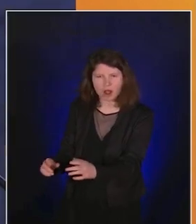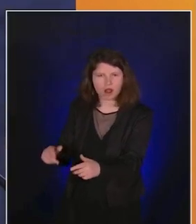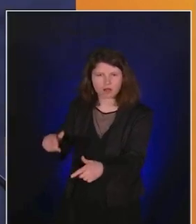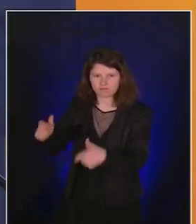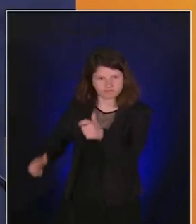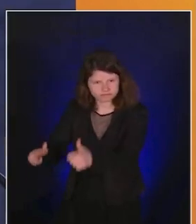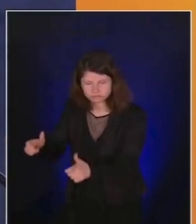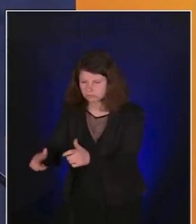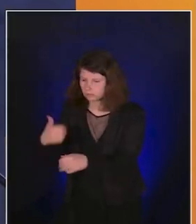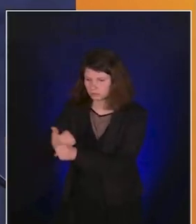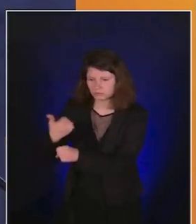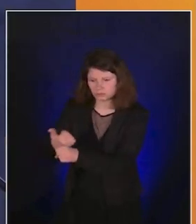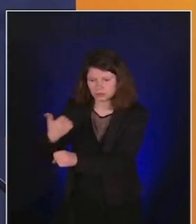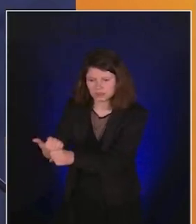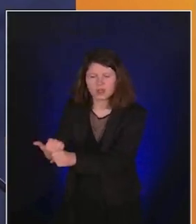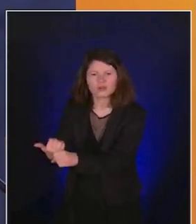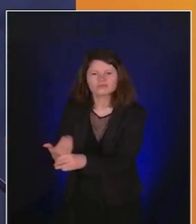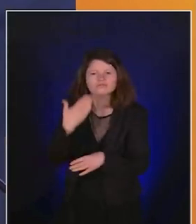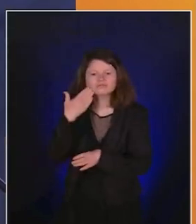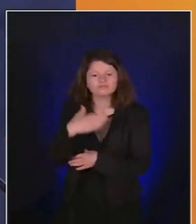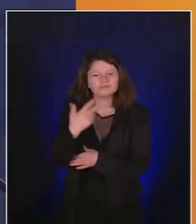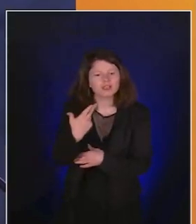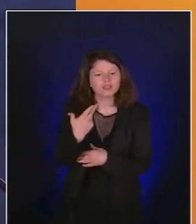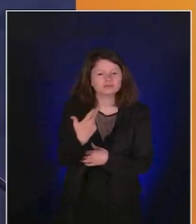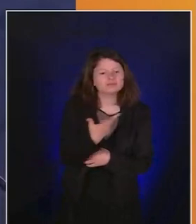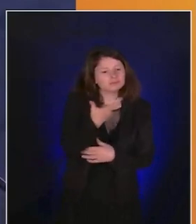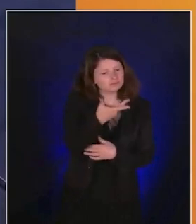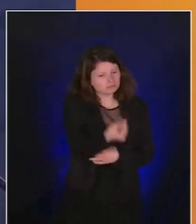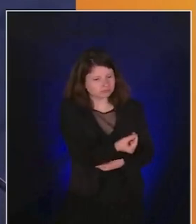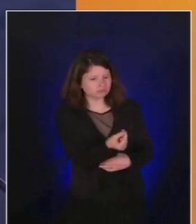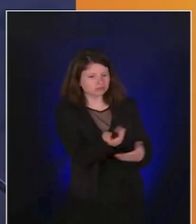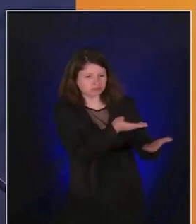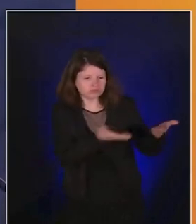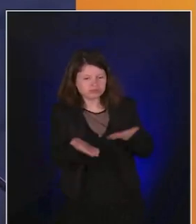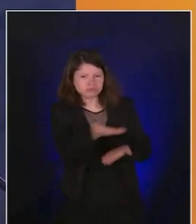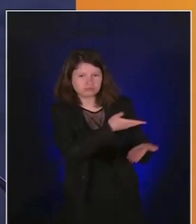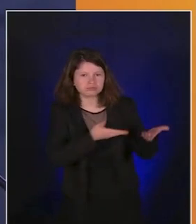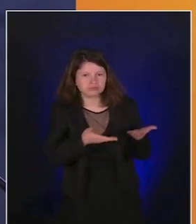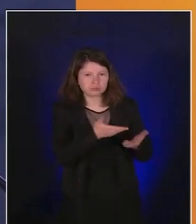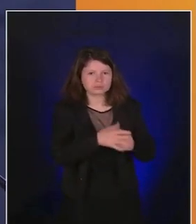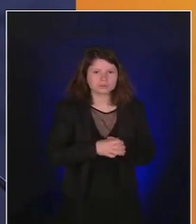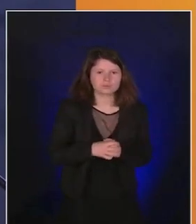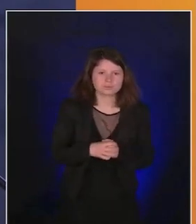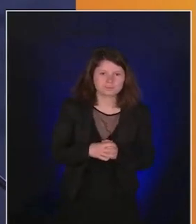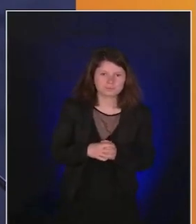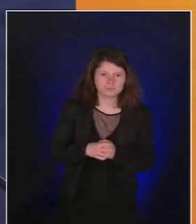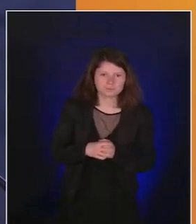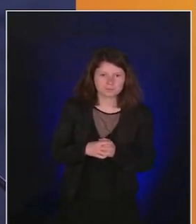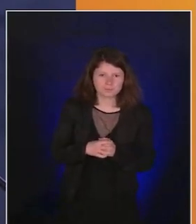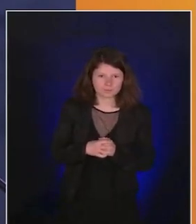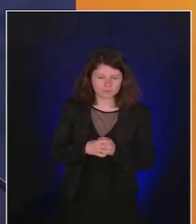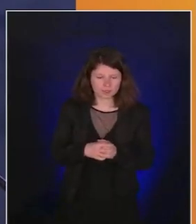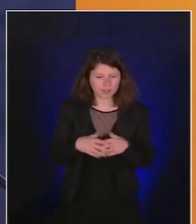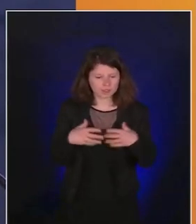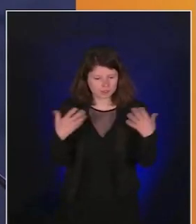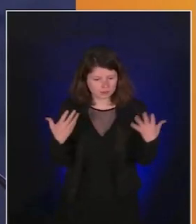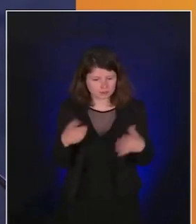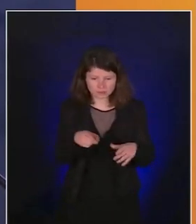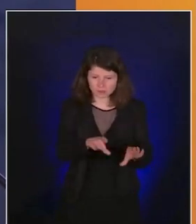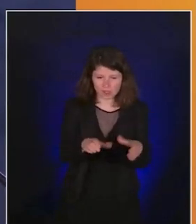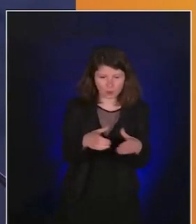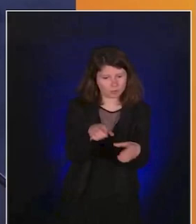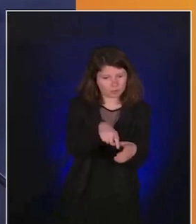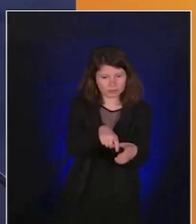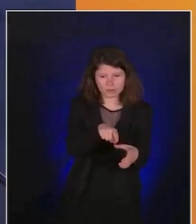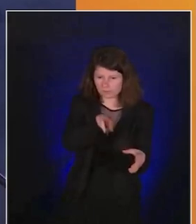négociations tripartites. Un groupe qui n'est même pas un syndicat aujourd'hui, mais un parti